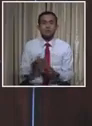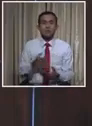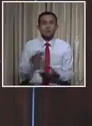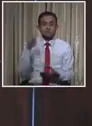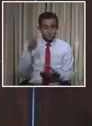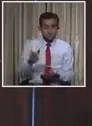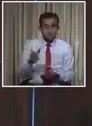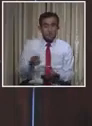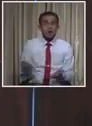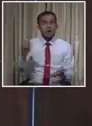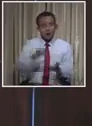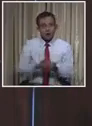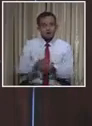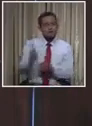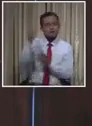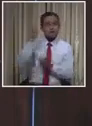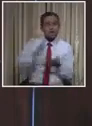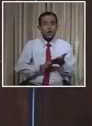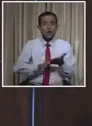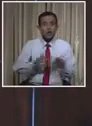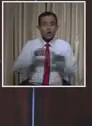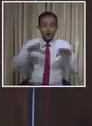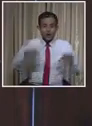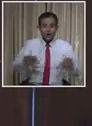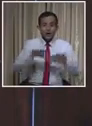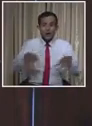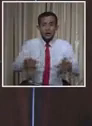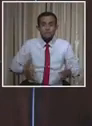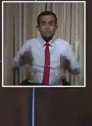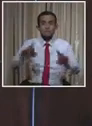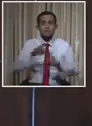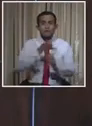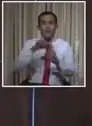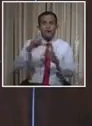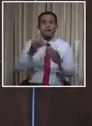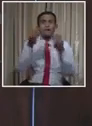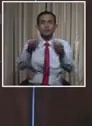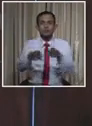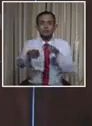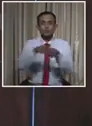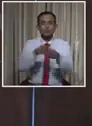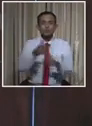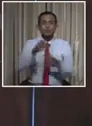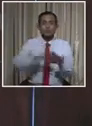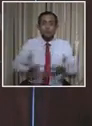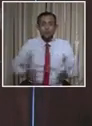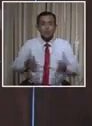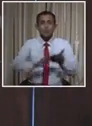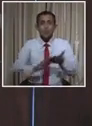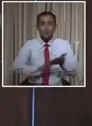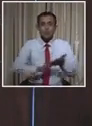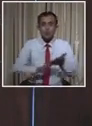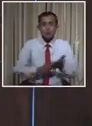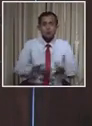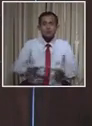කරනවා නැවතත් එදා කොන්ක්‍රීට් කැටගල්ලන්න පාරවල් සංස්කෘතිය මිනිසුන්ට දුන්නා වගේම ගමේ පාරත් කොන්ක්‍රීට්